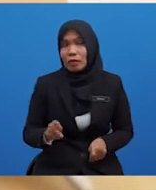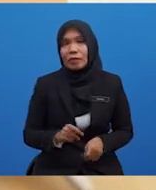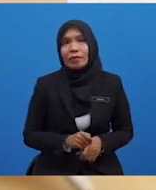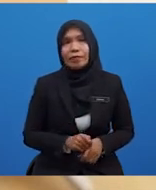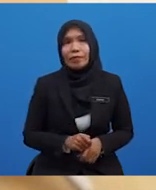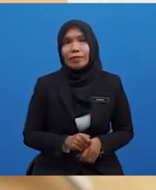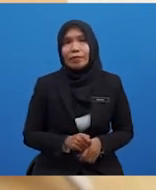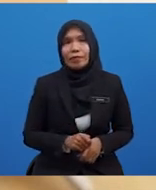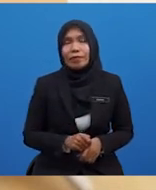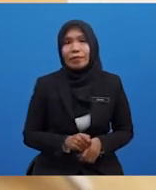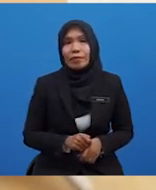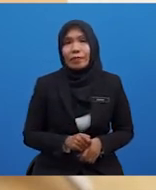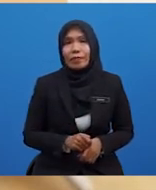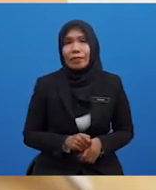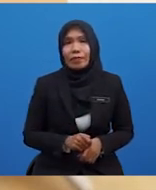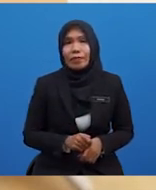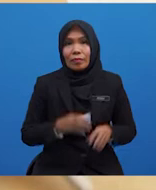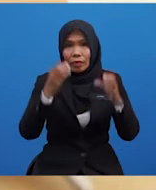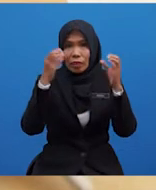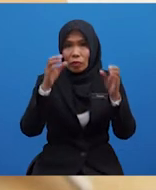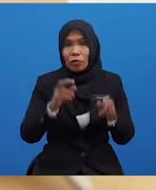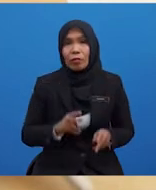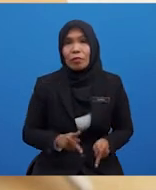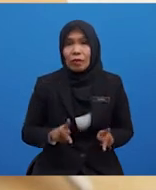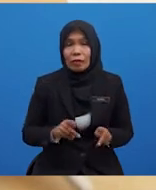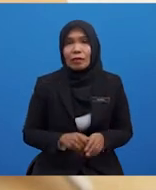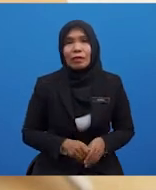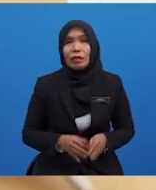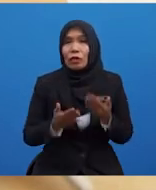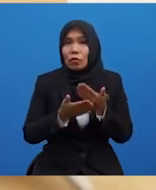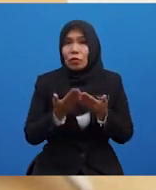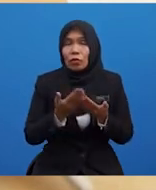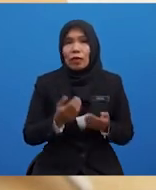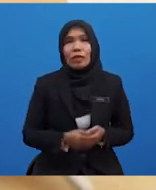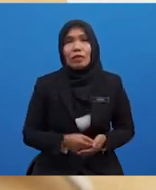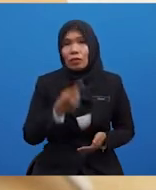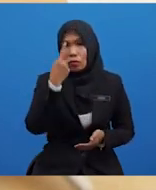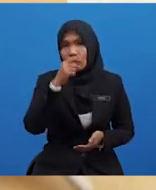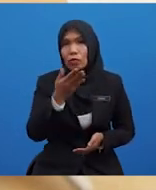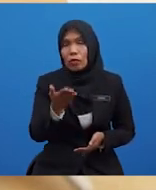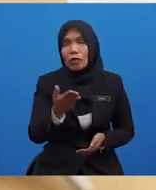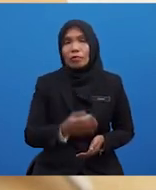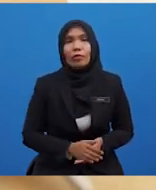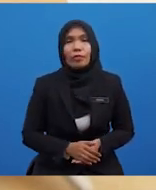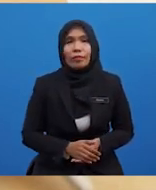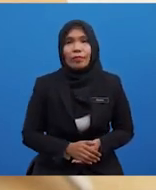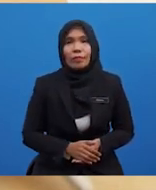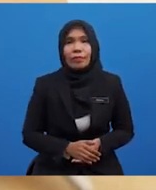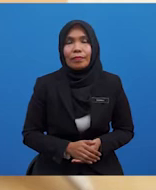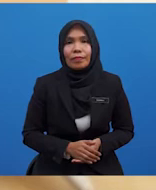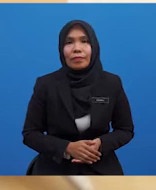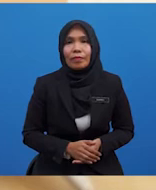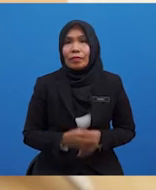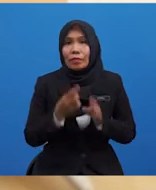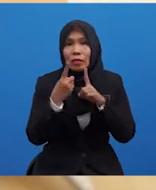teknik menguasai carta alih ini, cikgu pasti mudah bagi kamu untuk menghuraikan idea